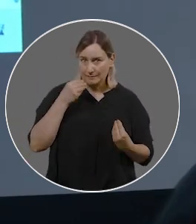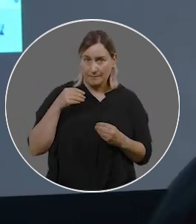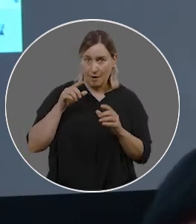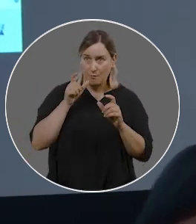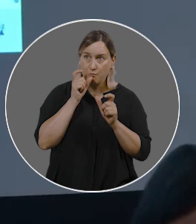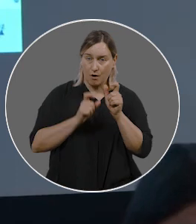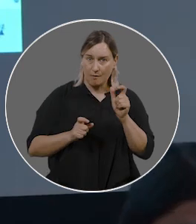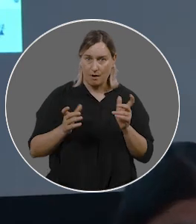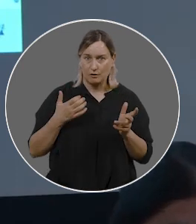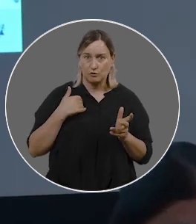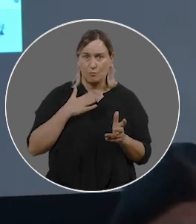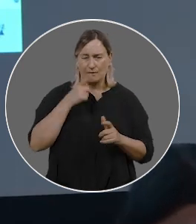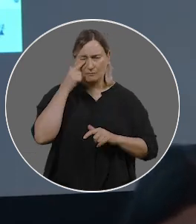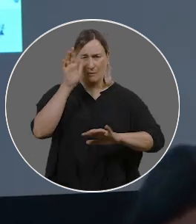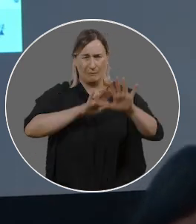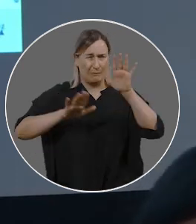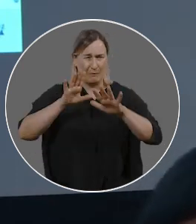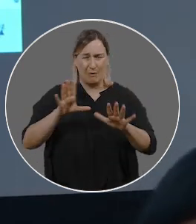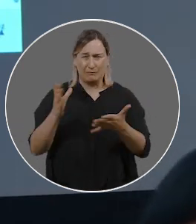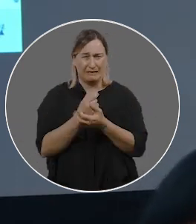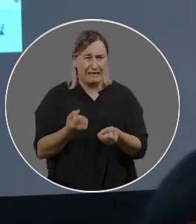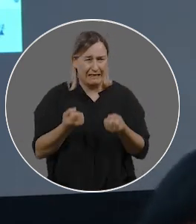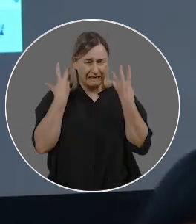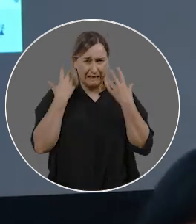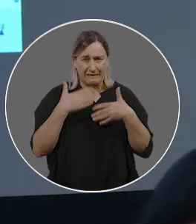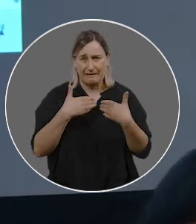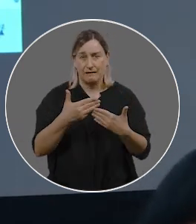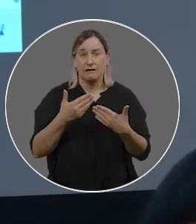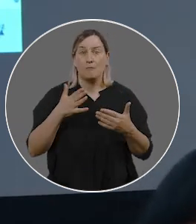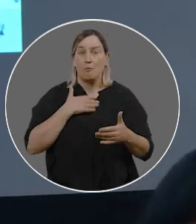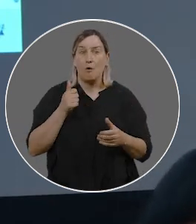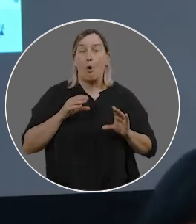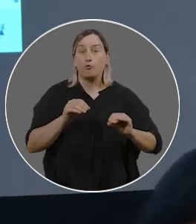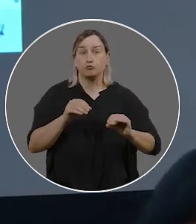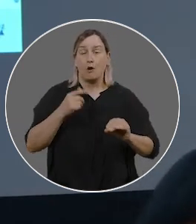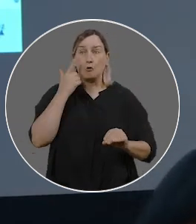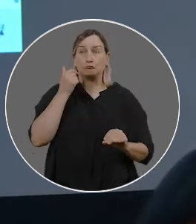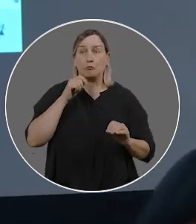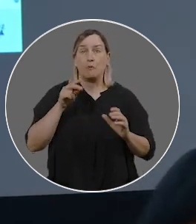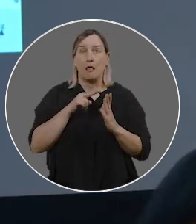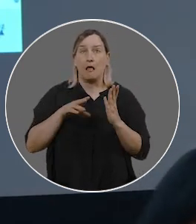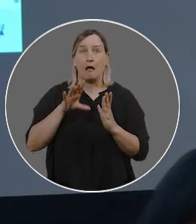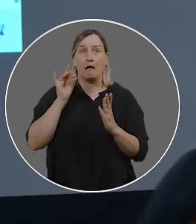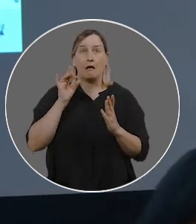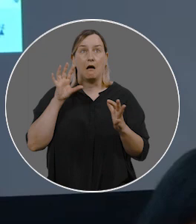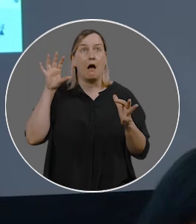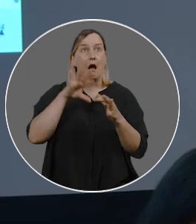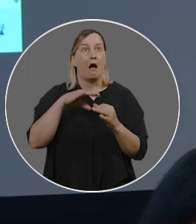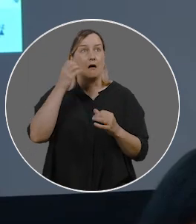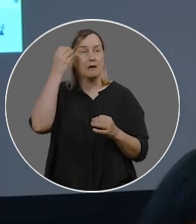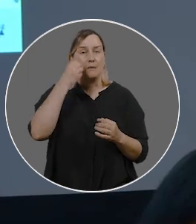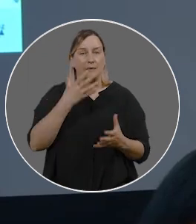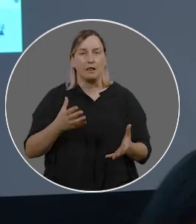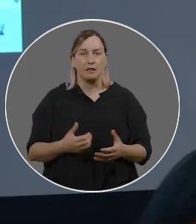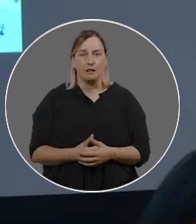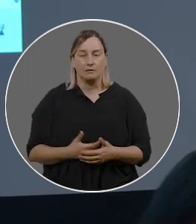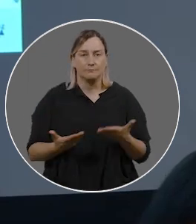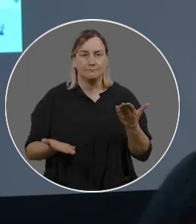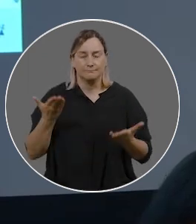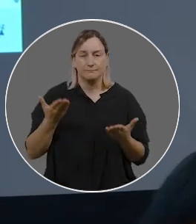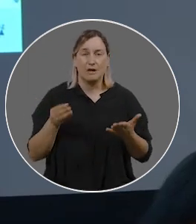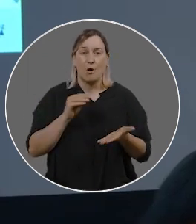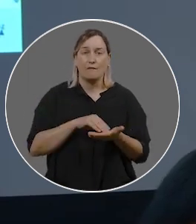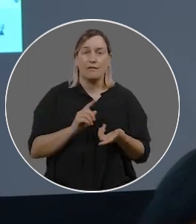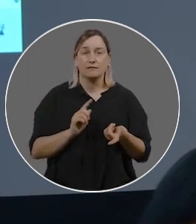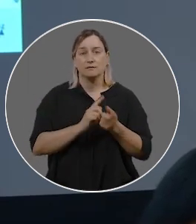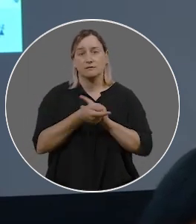però si això és un caos, no s'entén res, no? Uh-huh. I l'usuari de lector de pantalla ha tingut una corba d'aprenentatge. En canvi, a vegades també pots